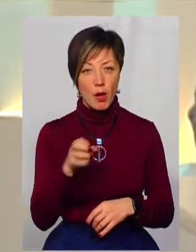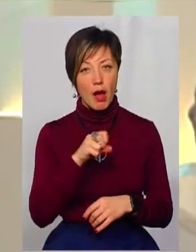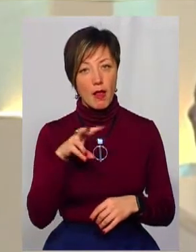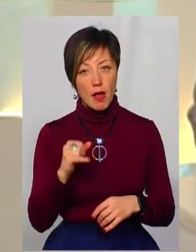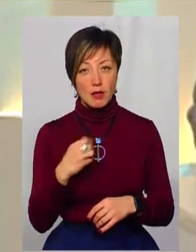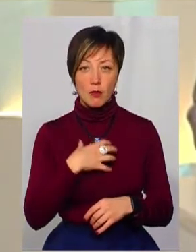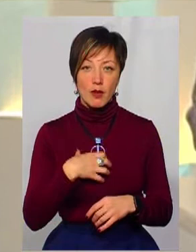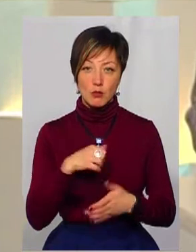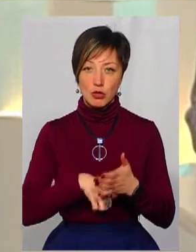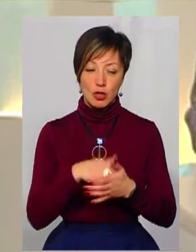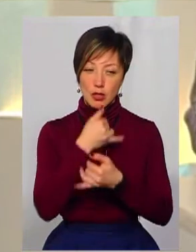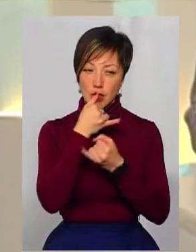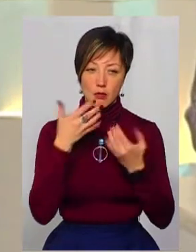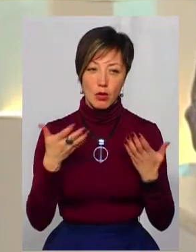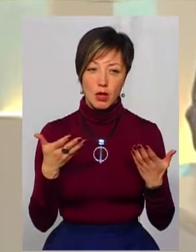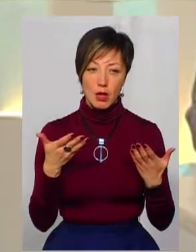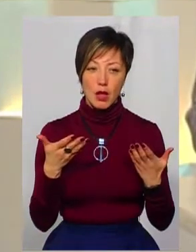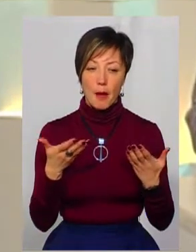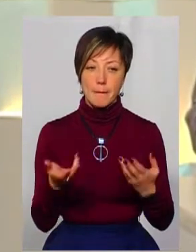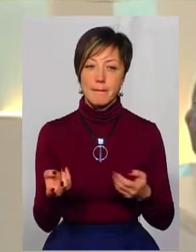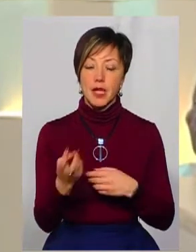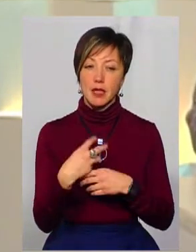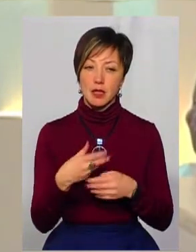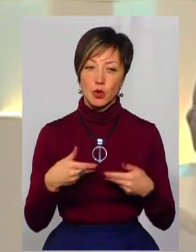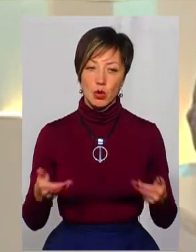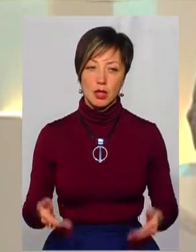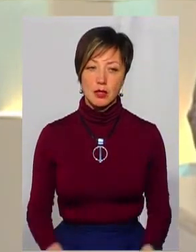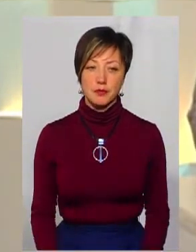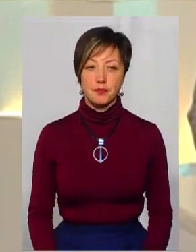Однак з поважних причин вона не змогла до нас прийти.